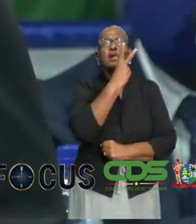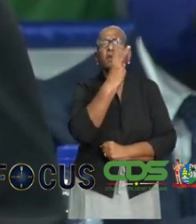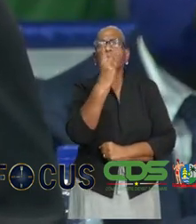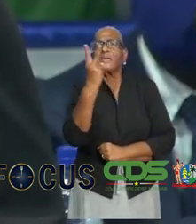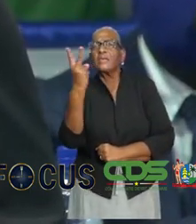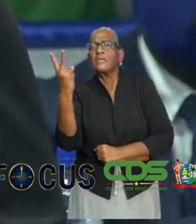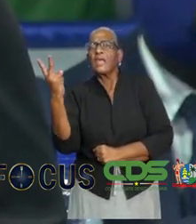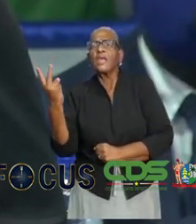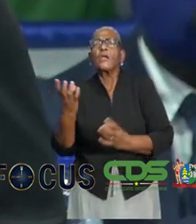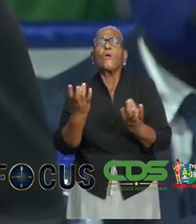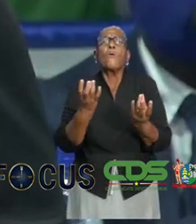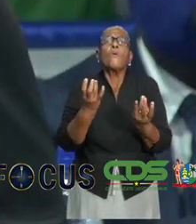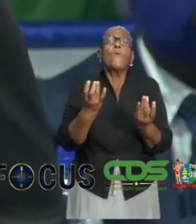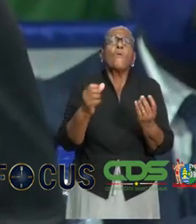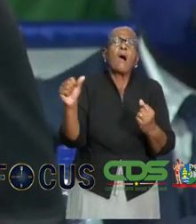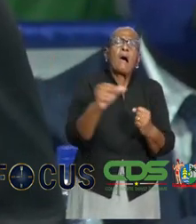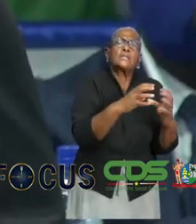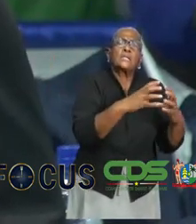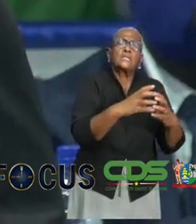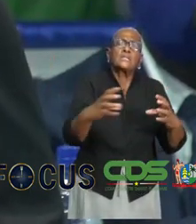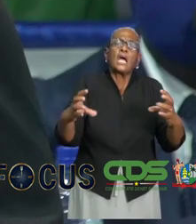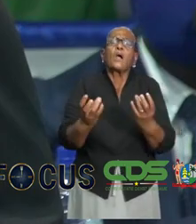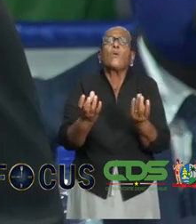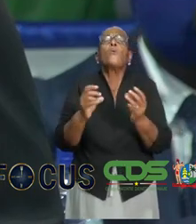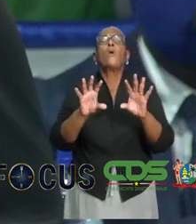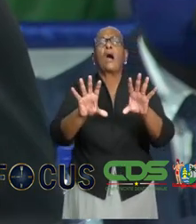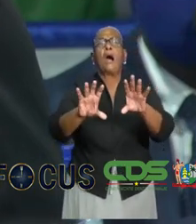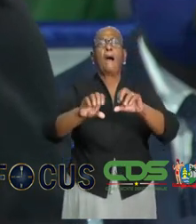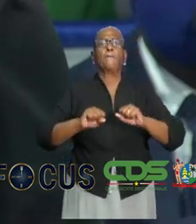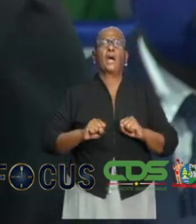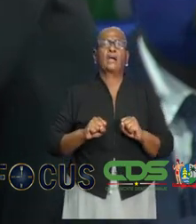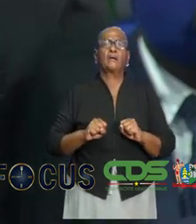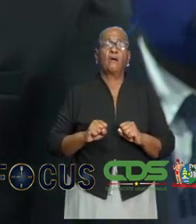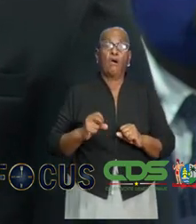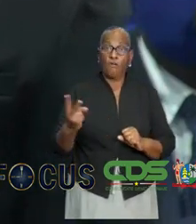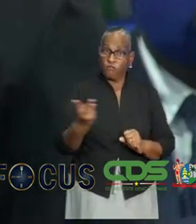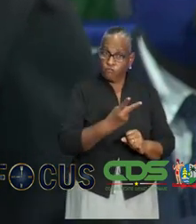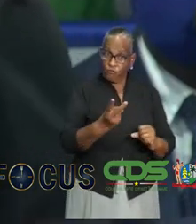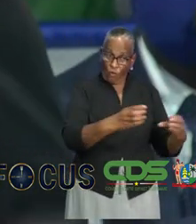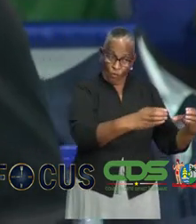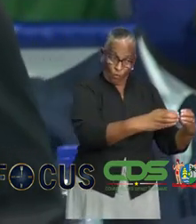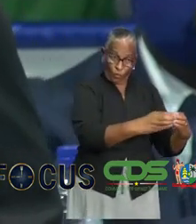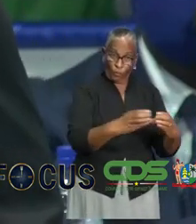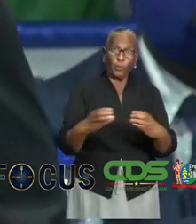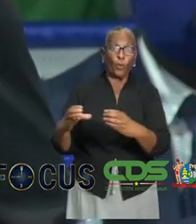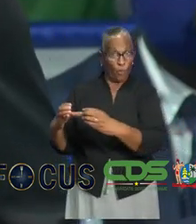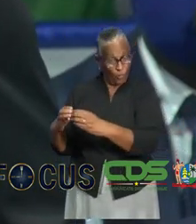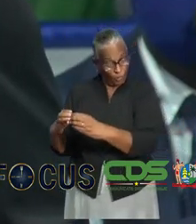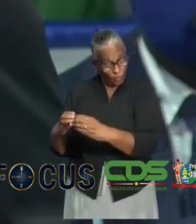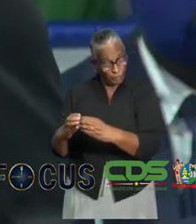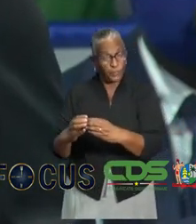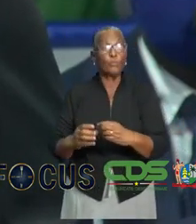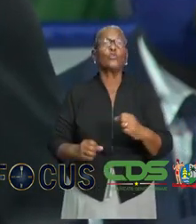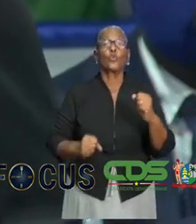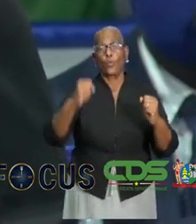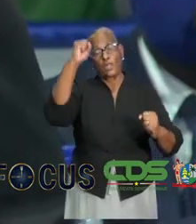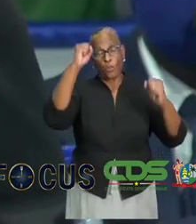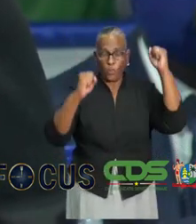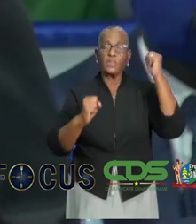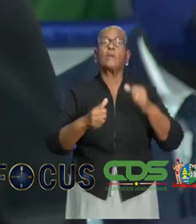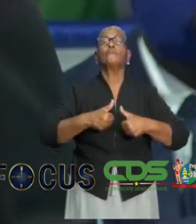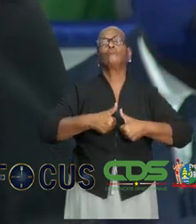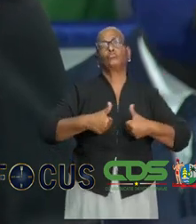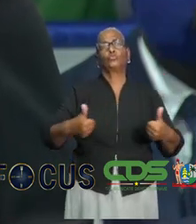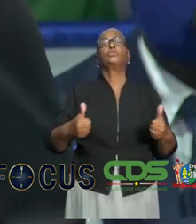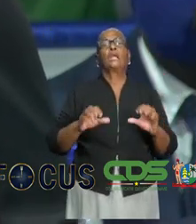wij bepaalde zaken kunnen aanpakken die voor beide partijen een win-win situatie opleveren.